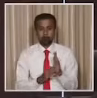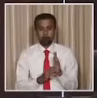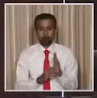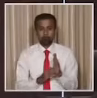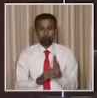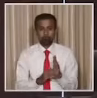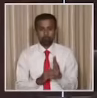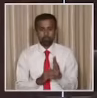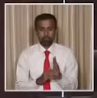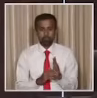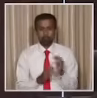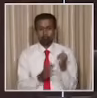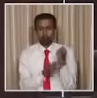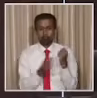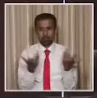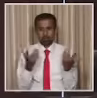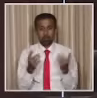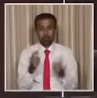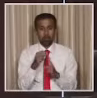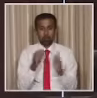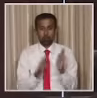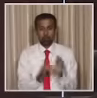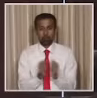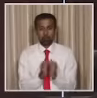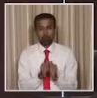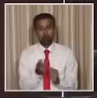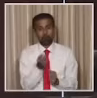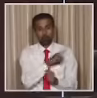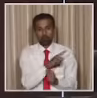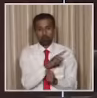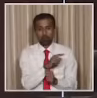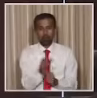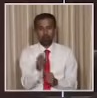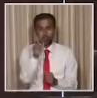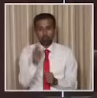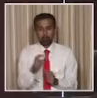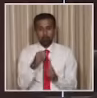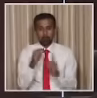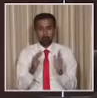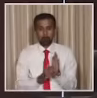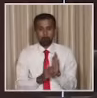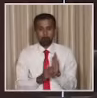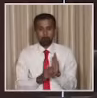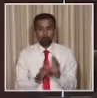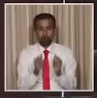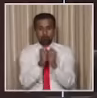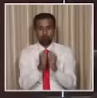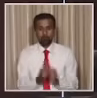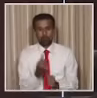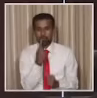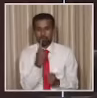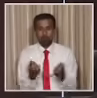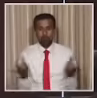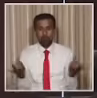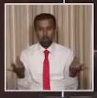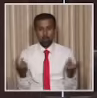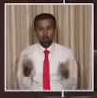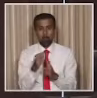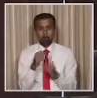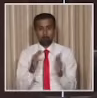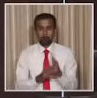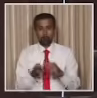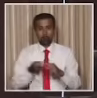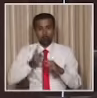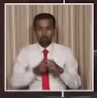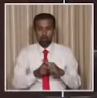තීන්දුව මේ පොයින්ට් ඔෆ් පොයින්ට් නැහැ. අගමැතිතුමා කරන වැඩ කිව්වේ වෙන කතන්දරයක්. ඔබතුමා අගමැතිතුමාගේ වැඩ කවා වැඩ කව මට කියන්න එන්න ඕනේ නැහැ. අගමැතිතුමා උදාහරණයක්